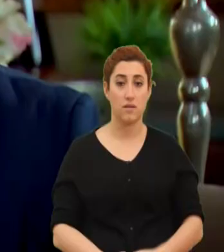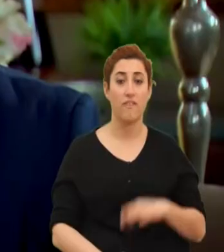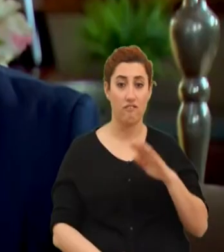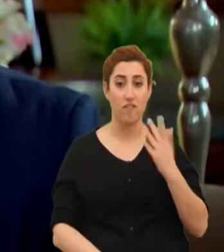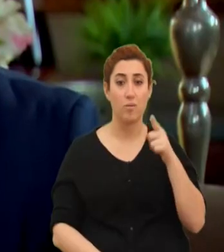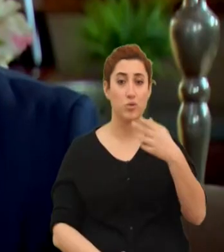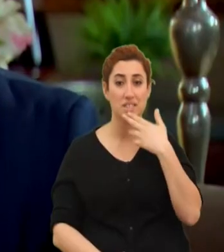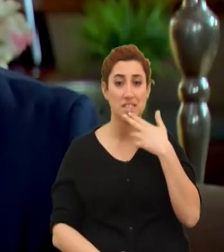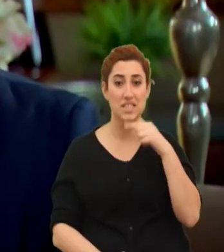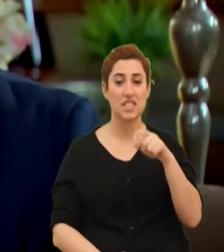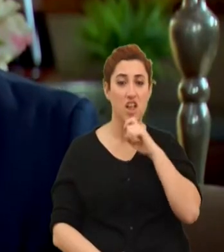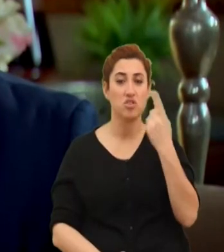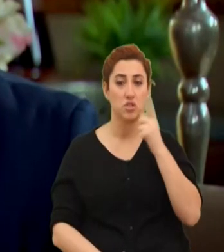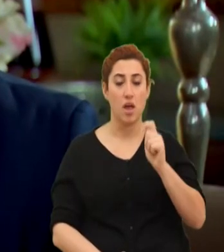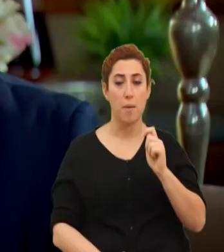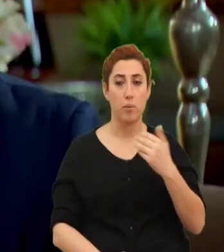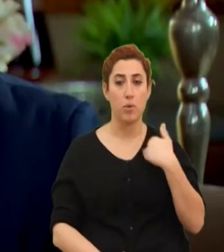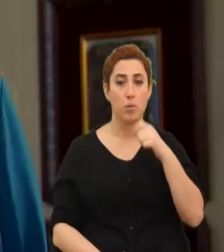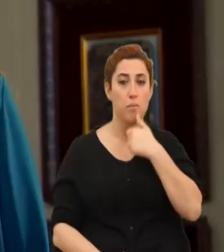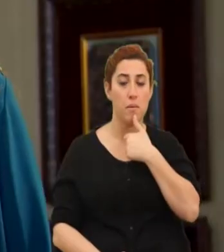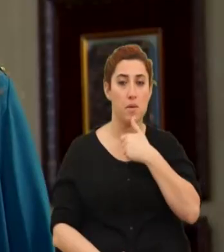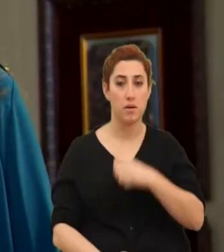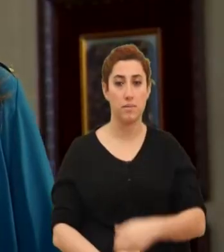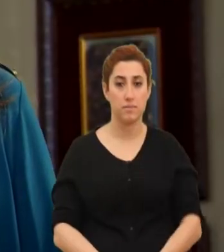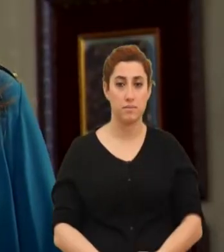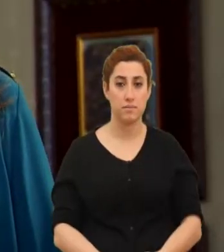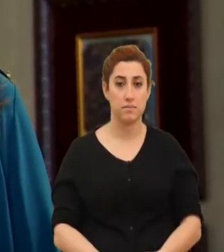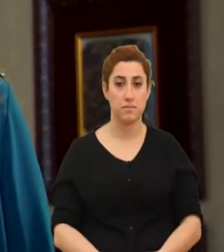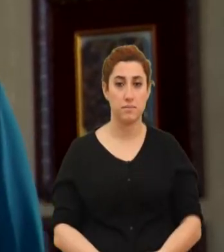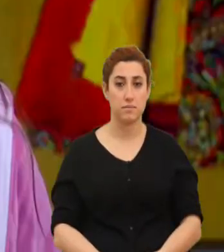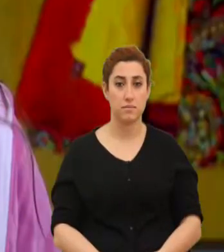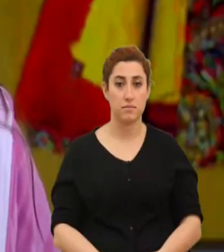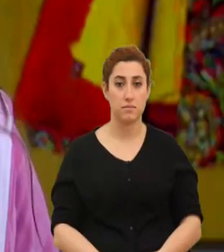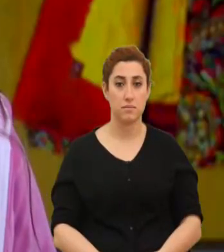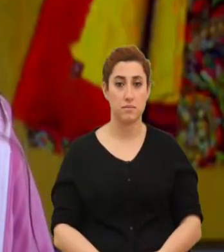ve bu kız yanlış bir şeyler yapıyorduk baba.